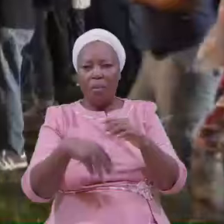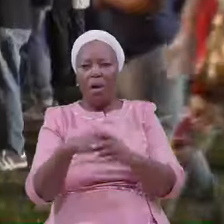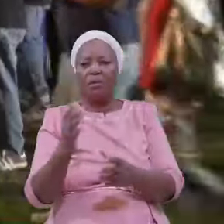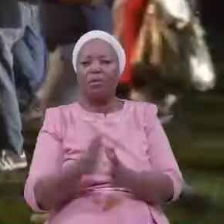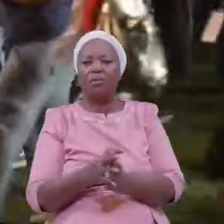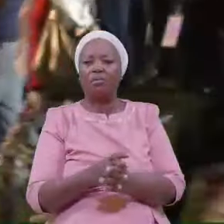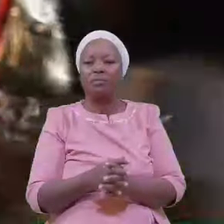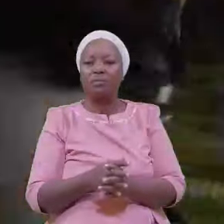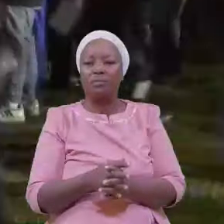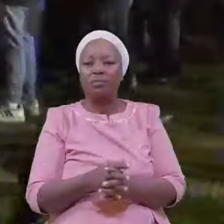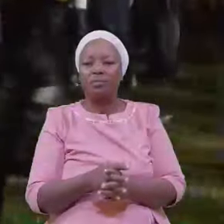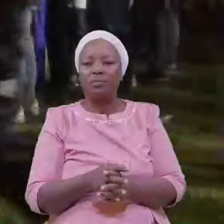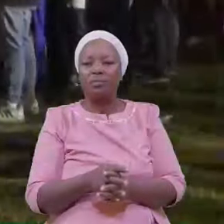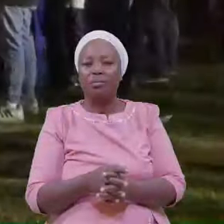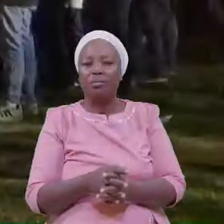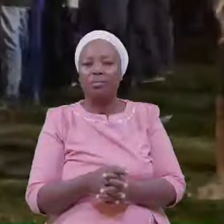Hali kayo.